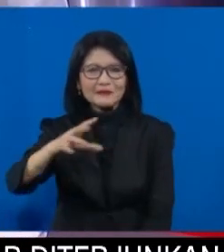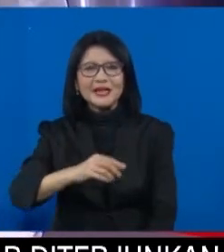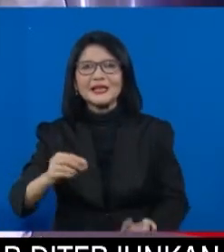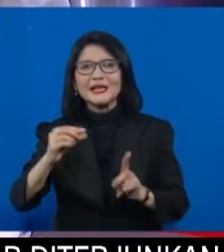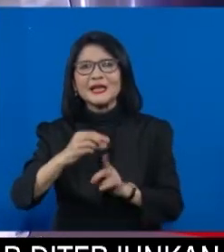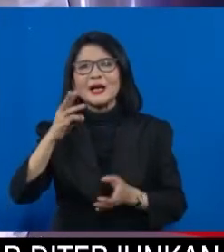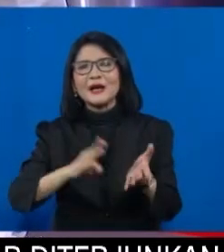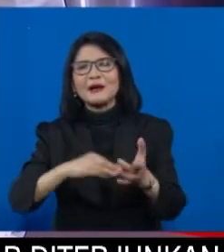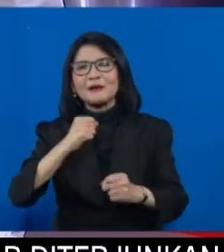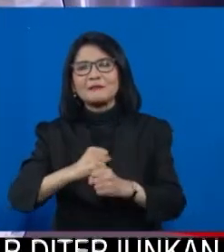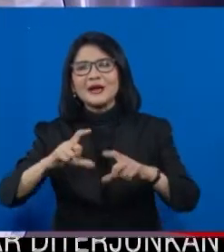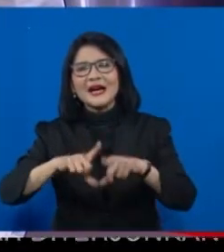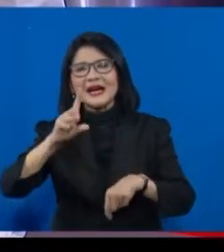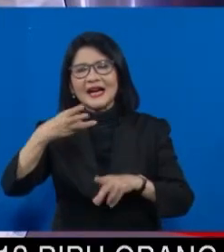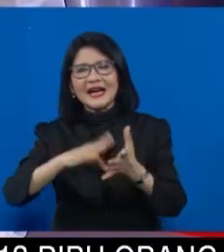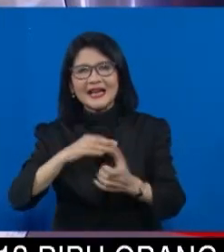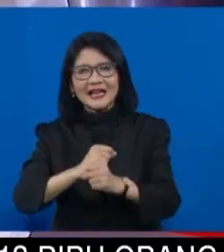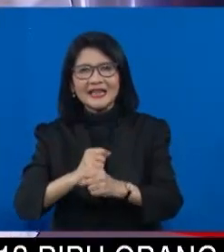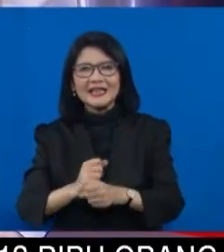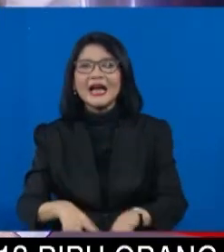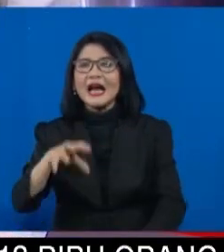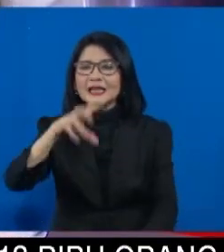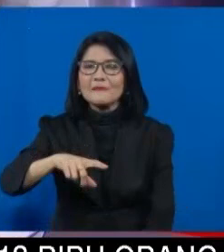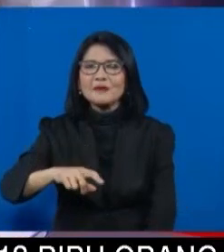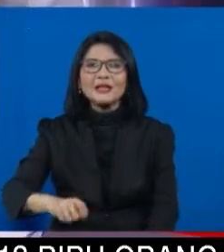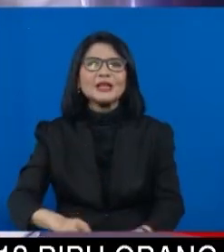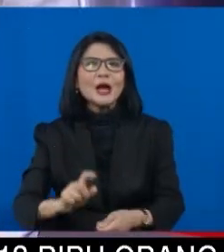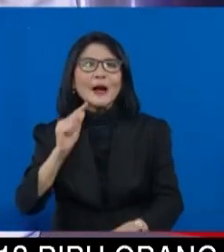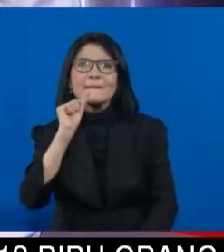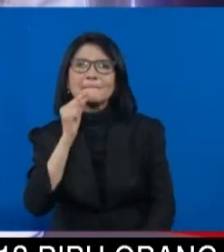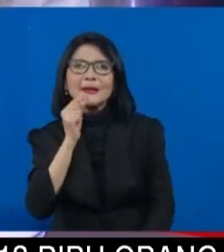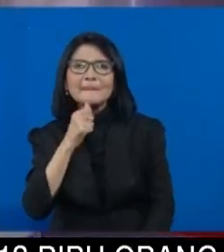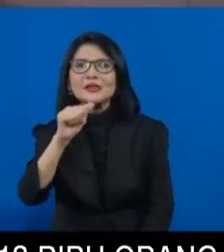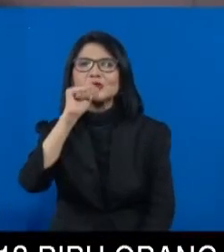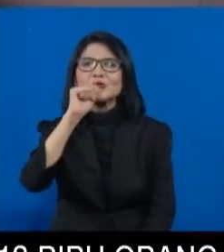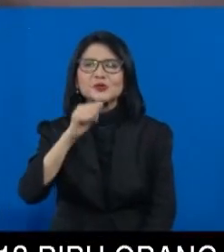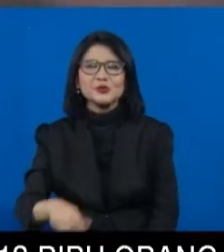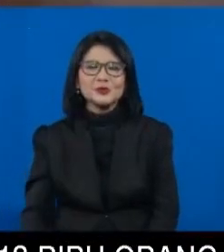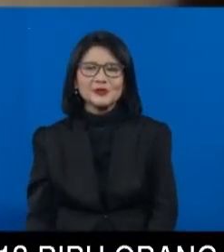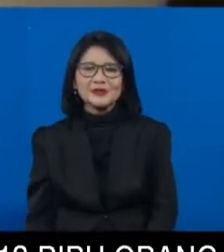Kabupaten Bandung sebagai tempat asal permen susu karamel ini.